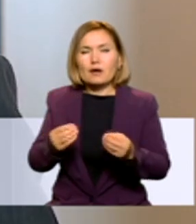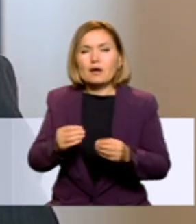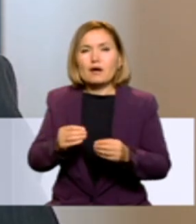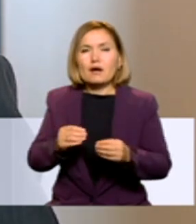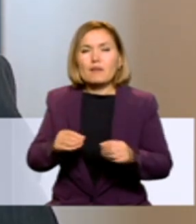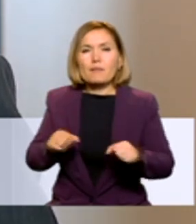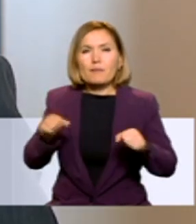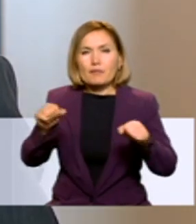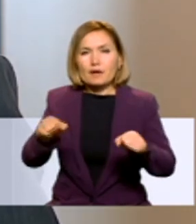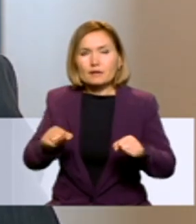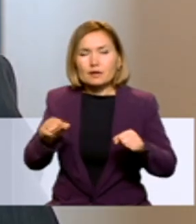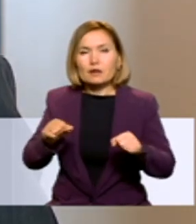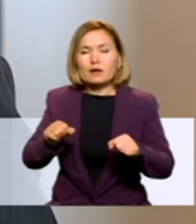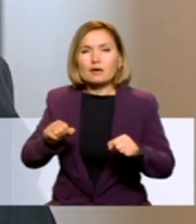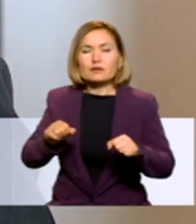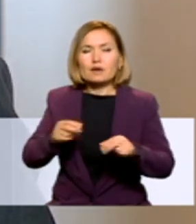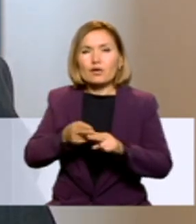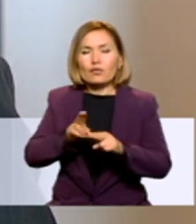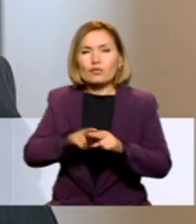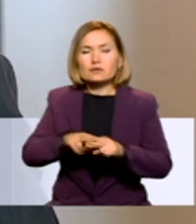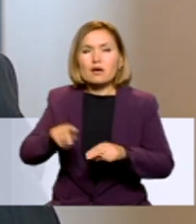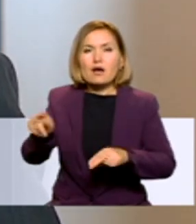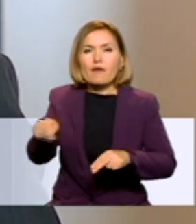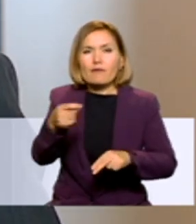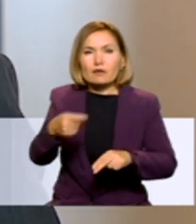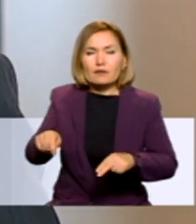жаңағы фехтование, велошоссе,